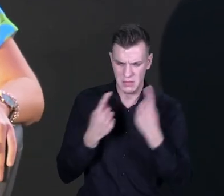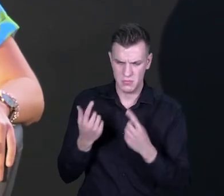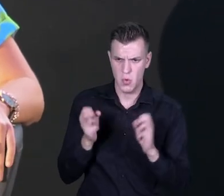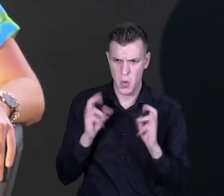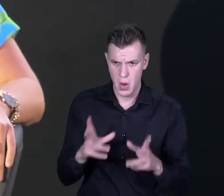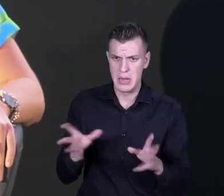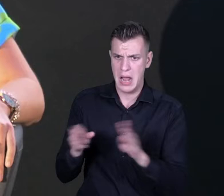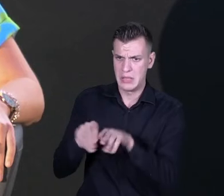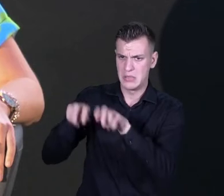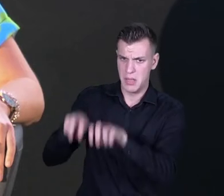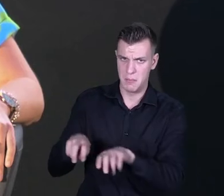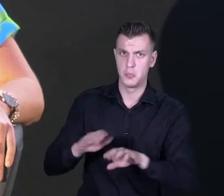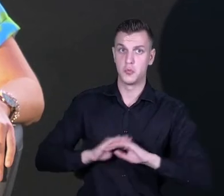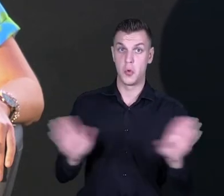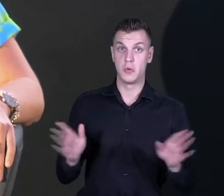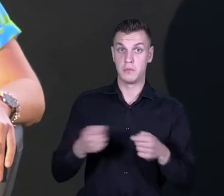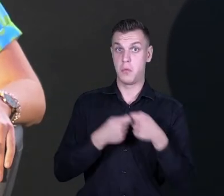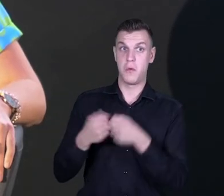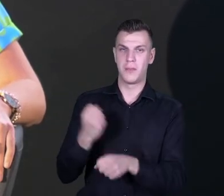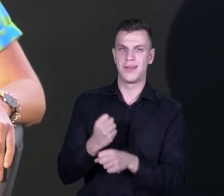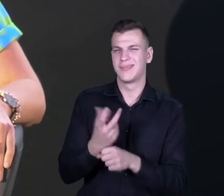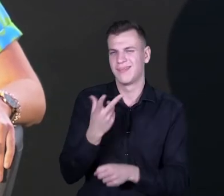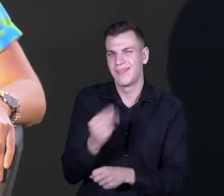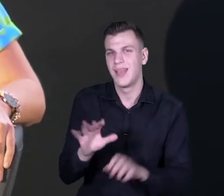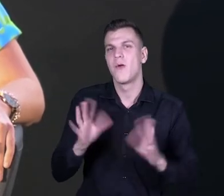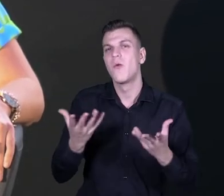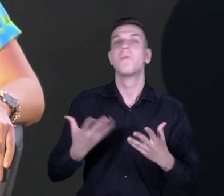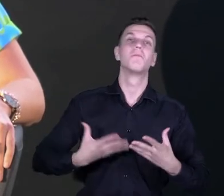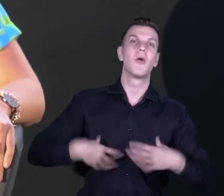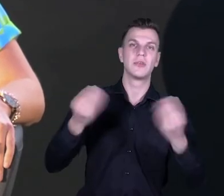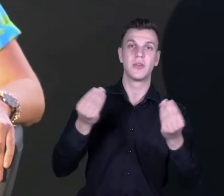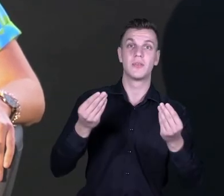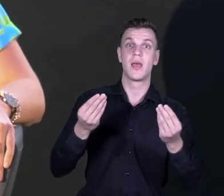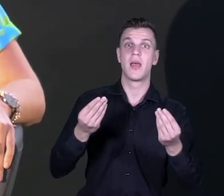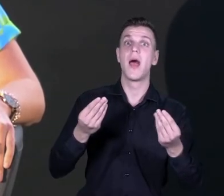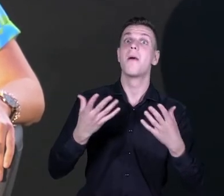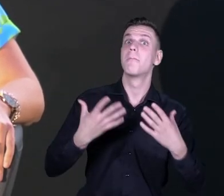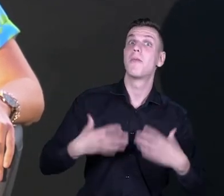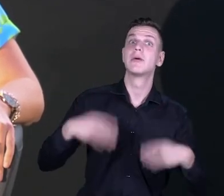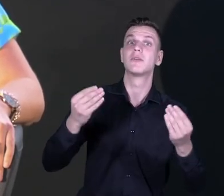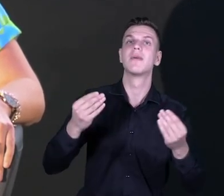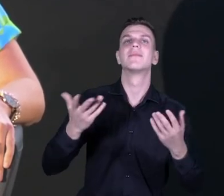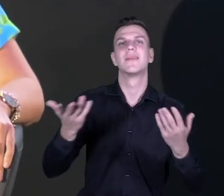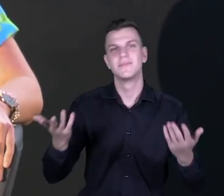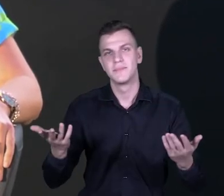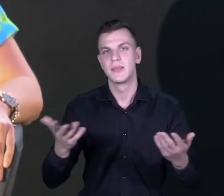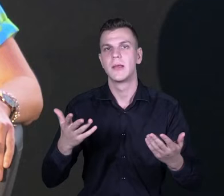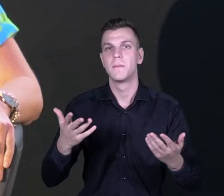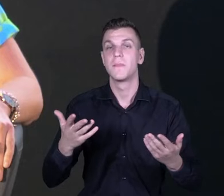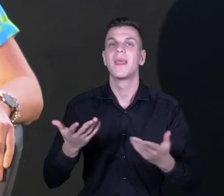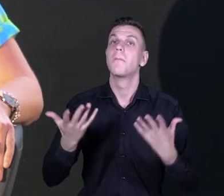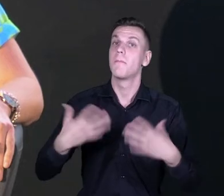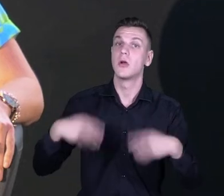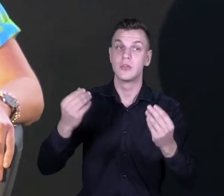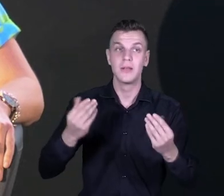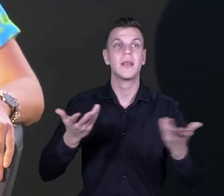początek, więc to był początek też do tego, aby namówić pozostałych uczniów w naszej, nauczycieli w